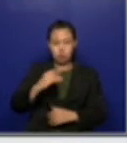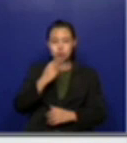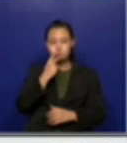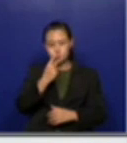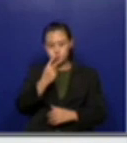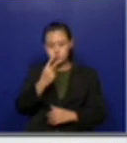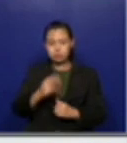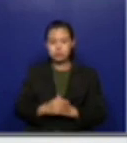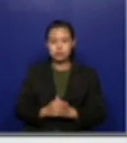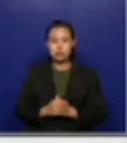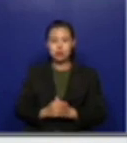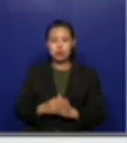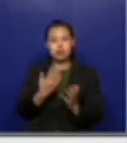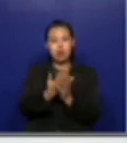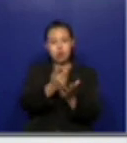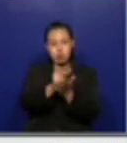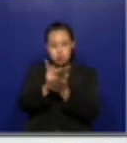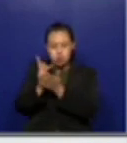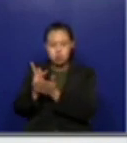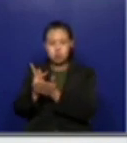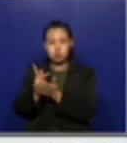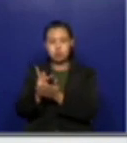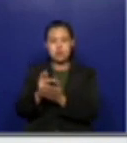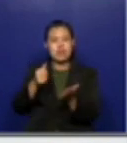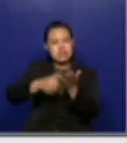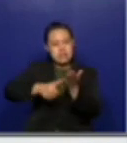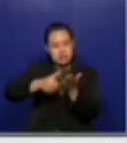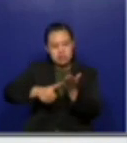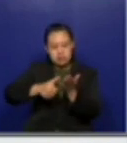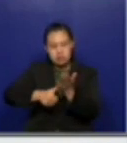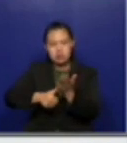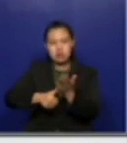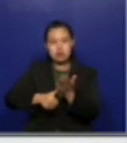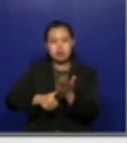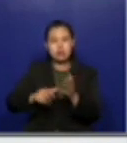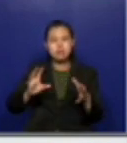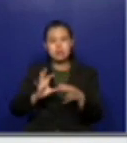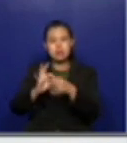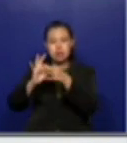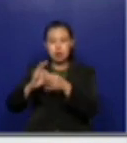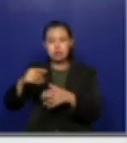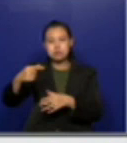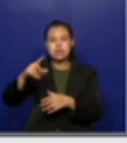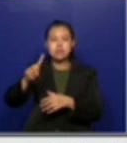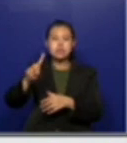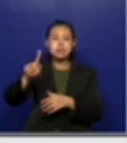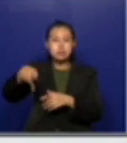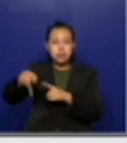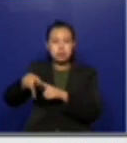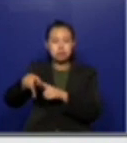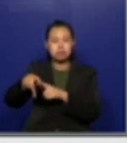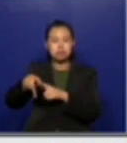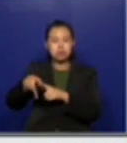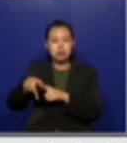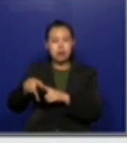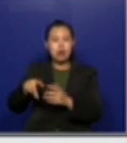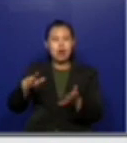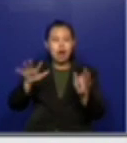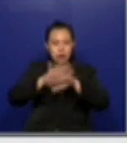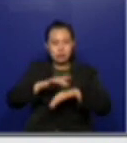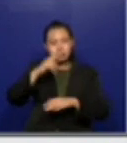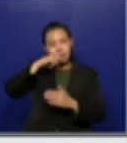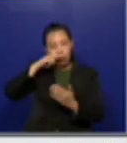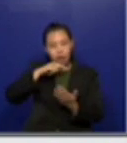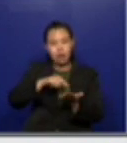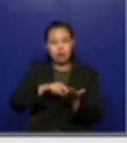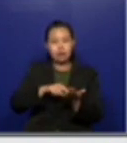จนกระทั่ง GDP หรือว่าหนี้สาธารณะที่มันเกี่ยวข้องกับ GDP เอาละประชาชนบอกฟังแล้วไม่เข้าใจพูดง่ายๆคือประเทศไทยเนี่ยเราจะกู้